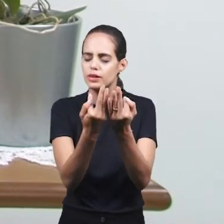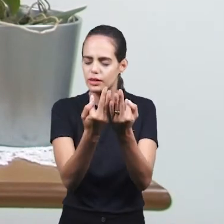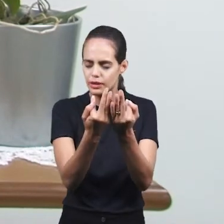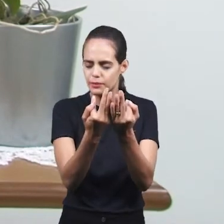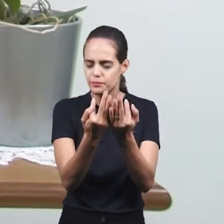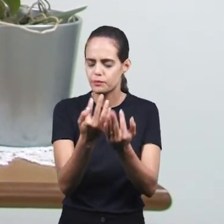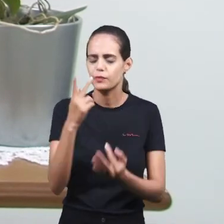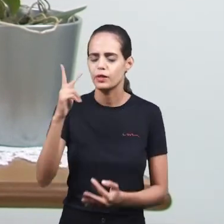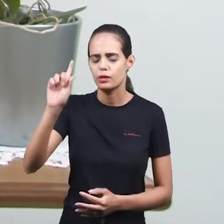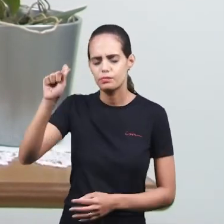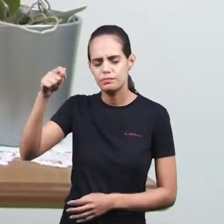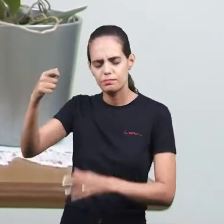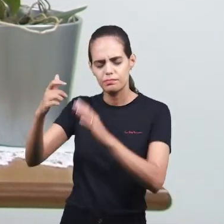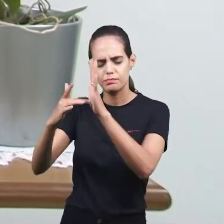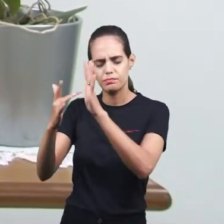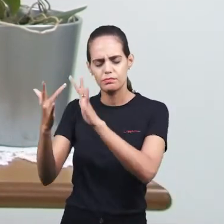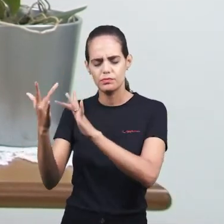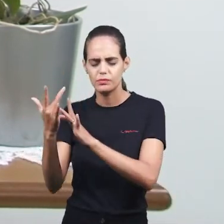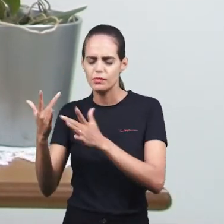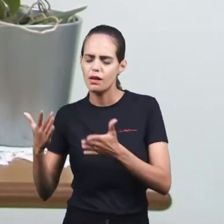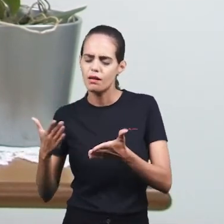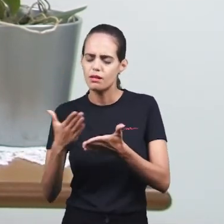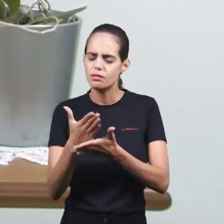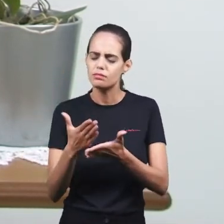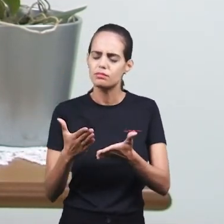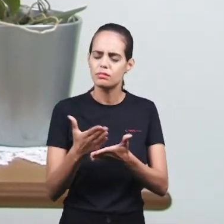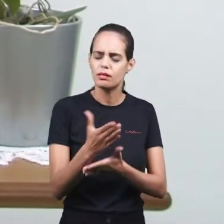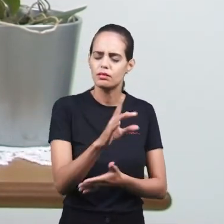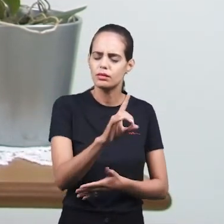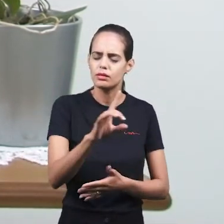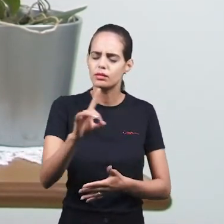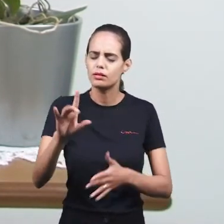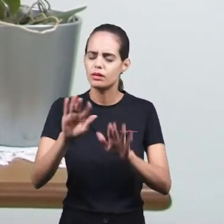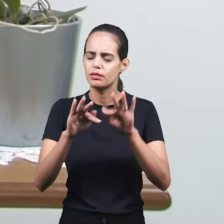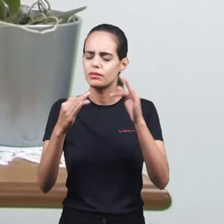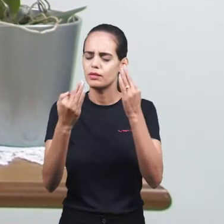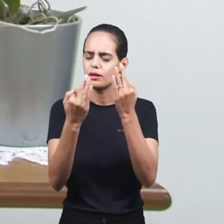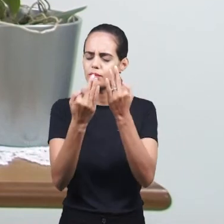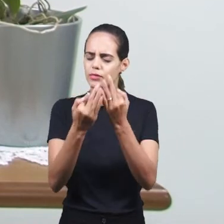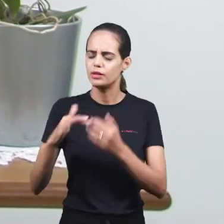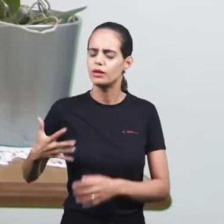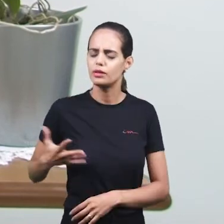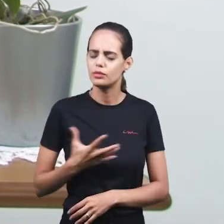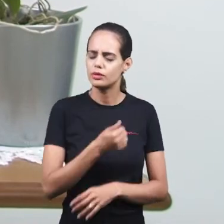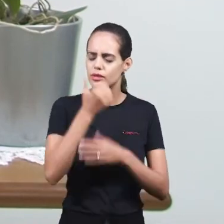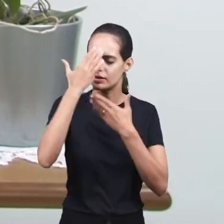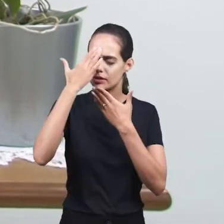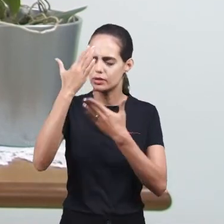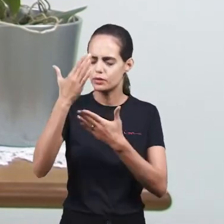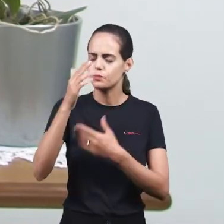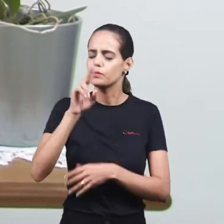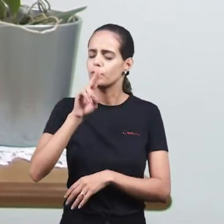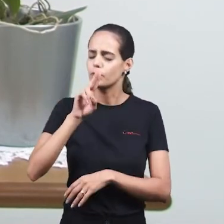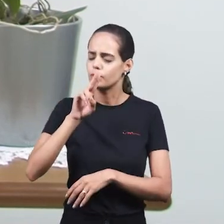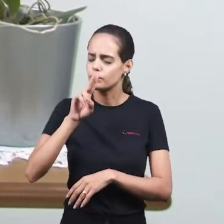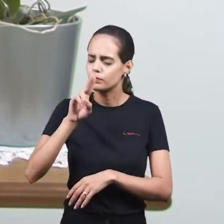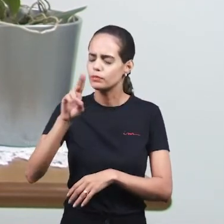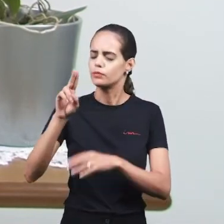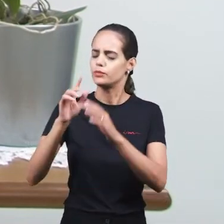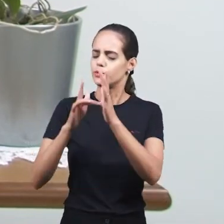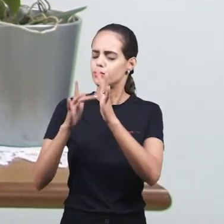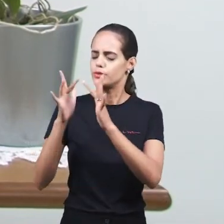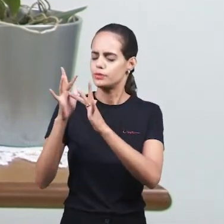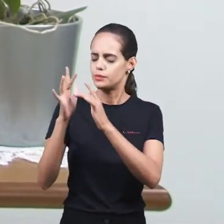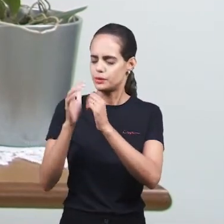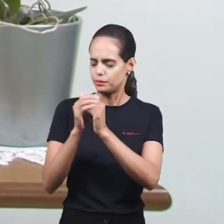чтобы Твое имя прославлялось и возвеличилось в каждом доме. Молимся к Тебе во имя Господа Иисуса. Аминь. И во имя